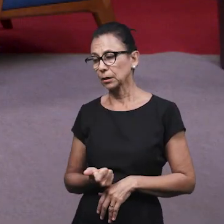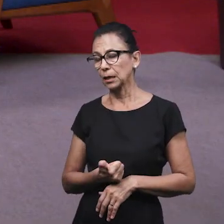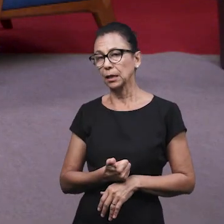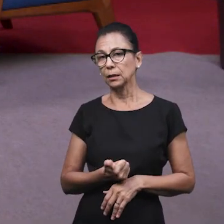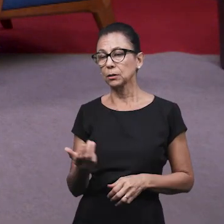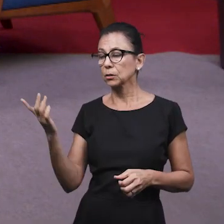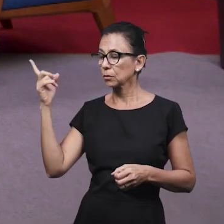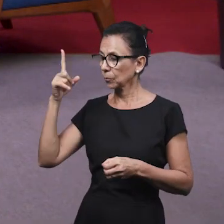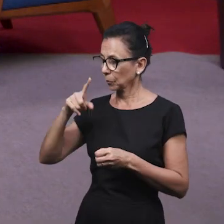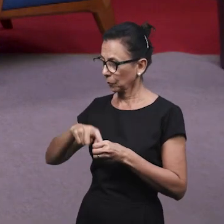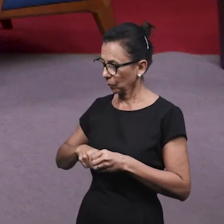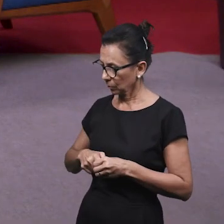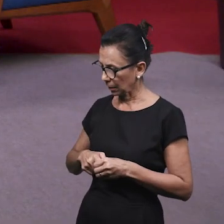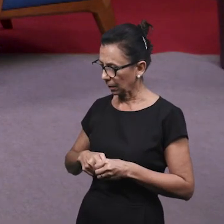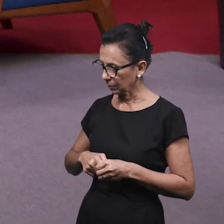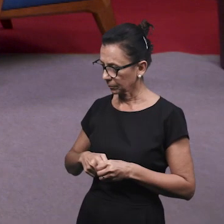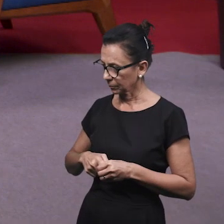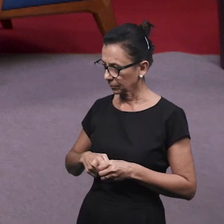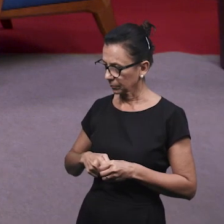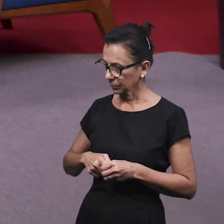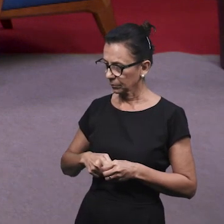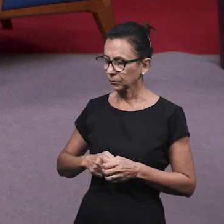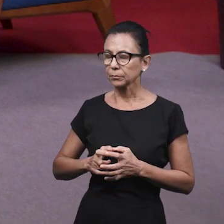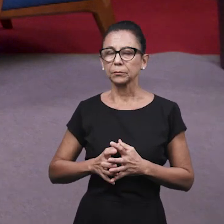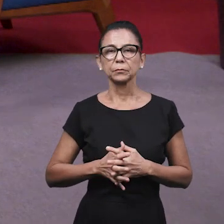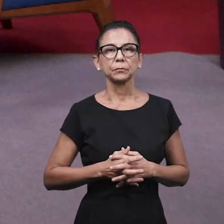Il ne savait pas comment ça allait.